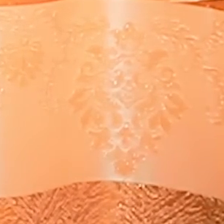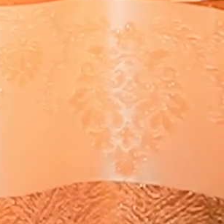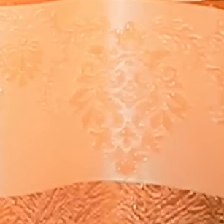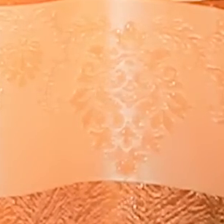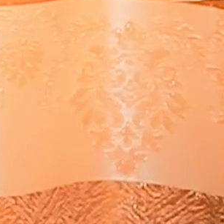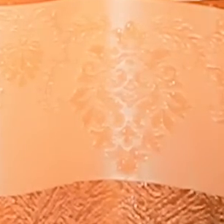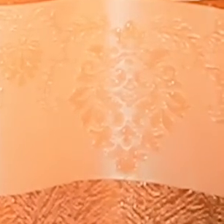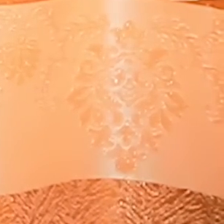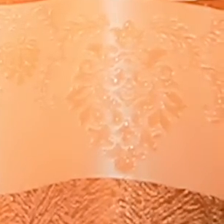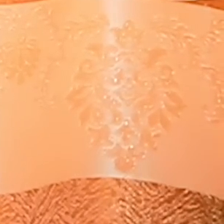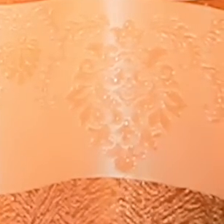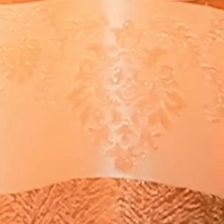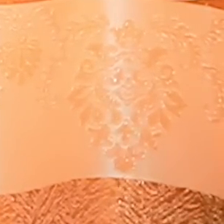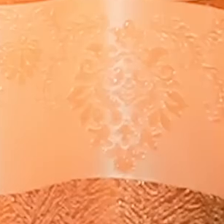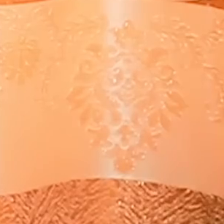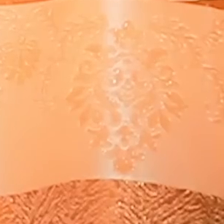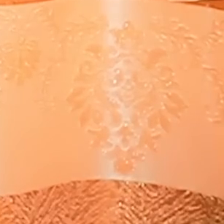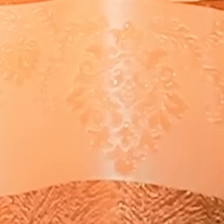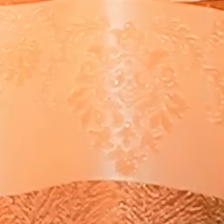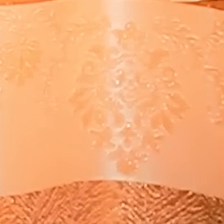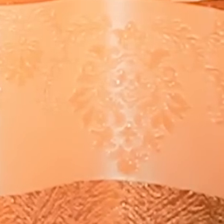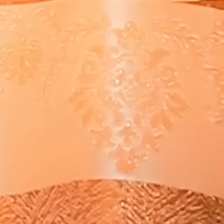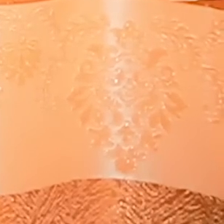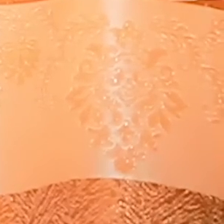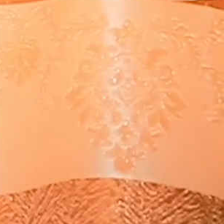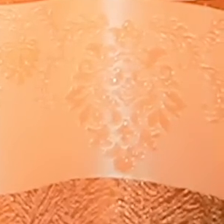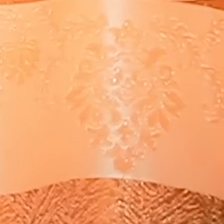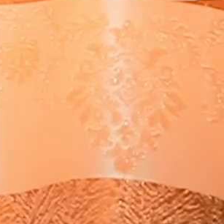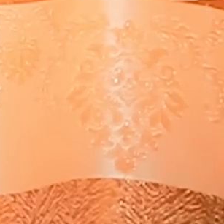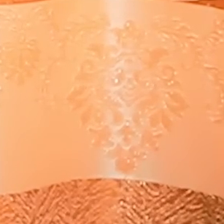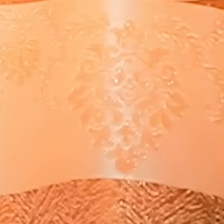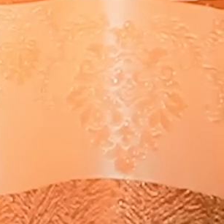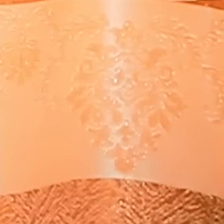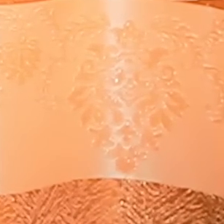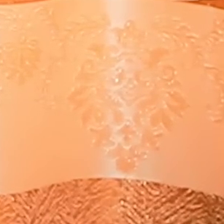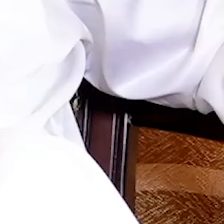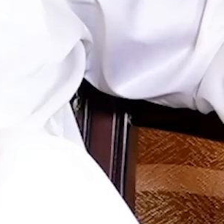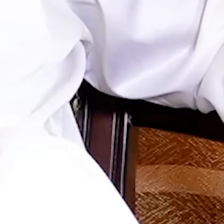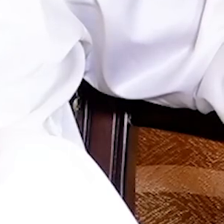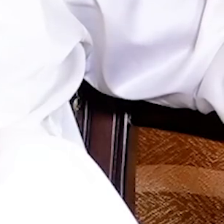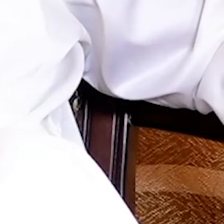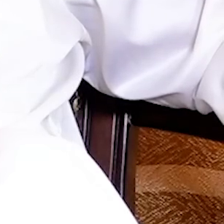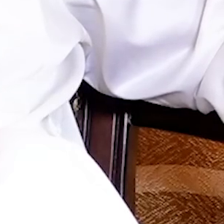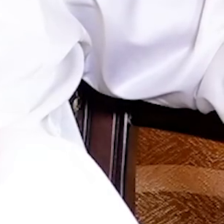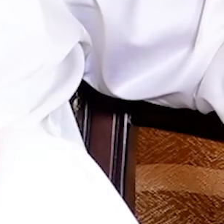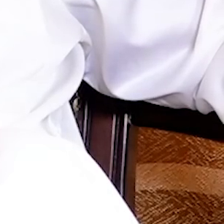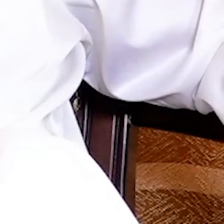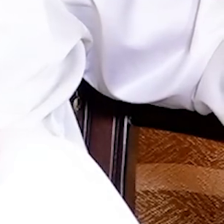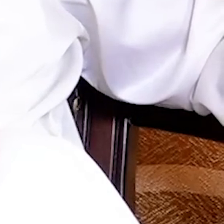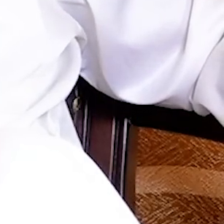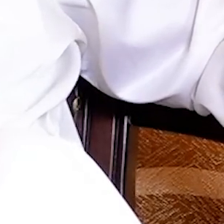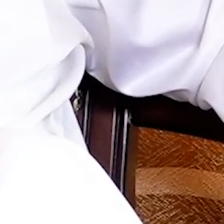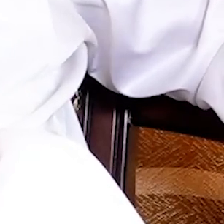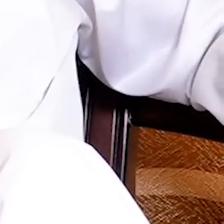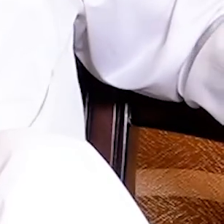ulitamka Edward Lowasa ni kama mtume. Kauli hii ni kweli uliitoa na ulikuwa na maana gani? Siwezi kufanya